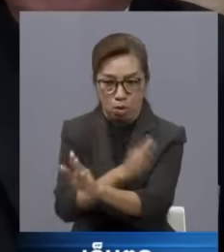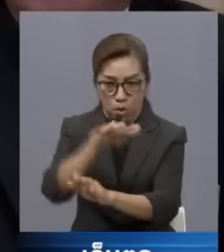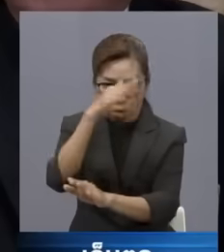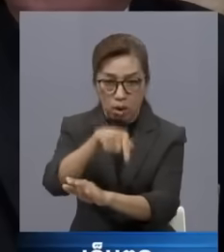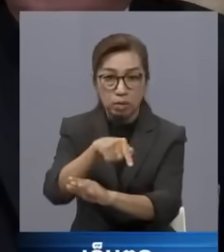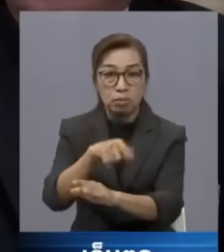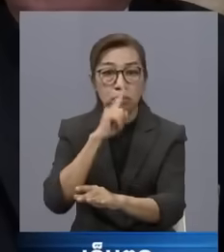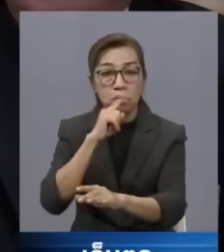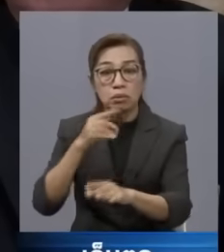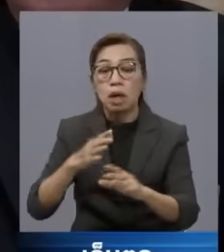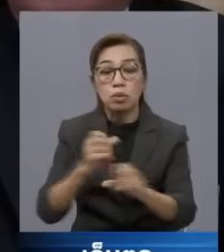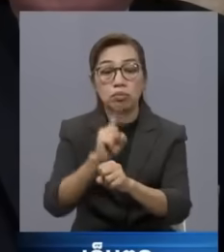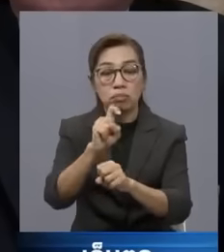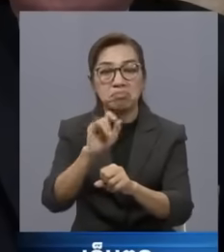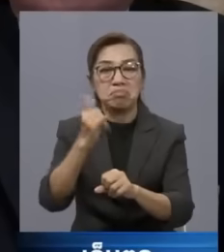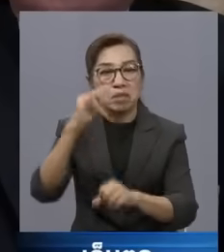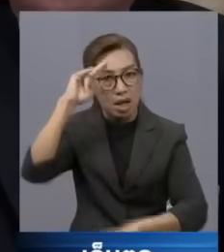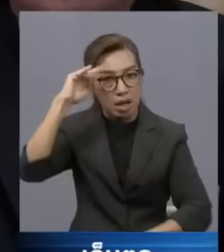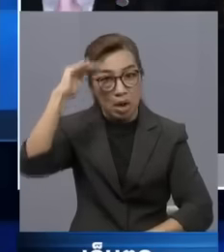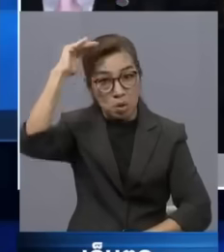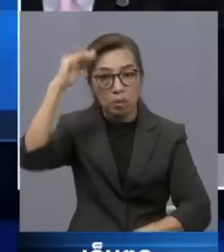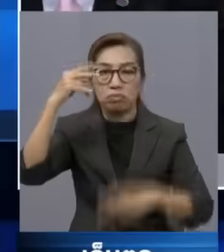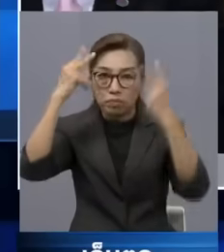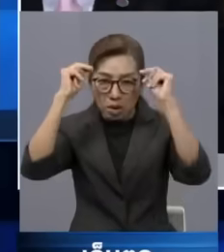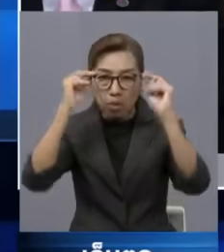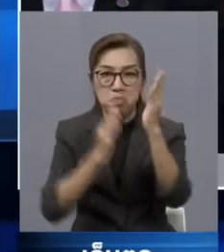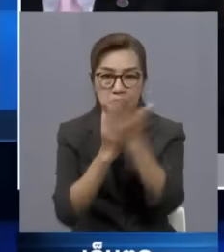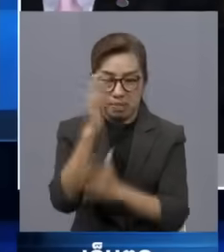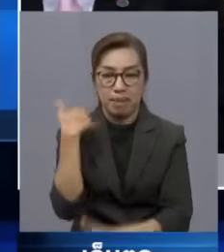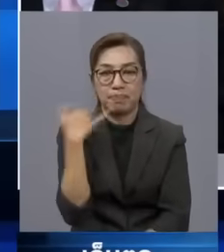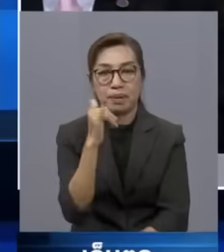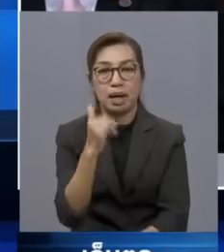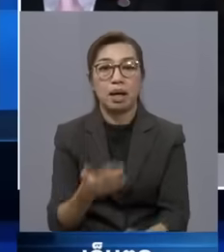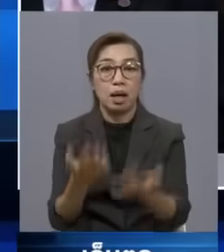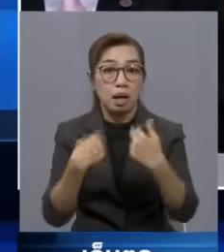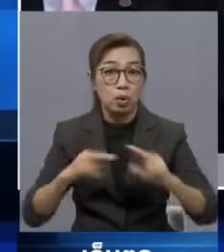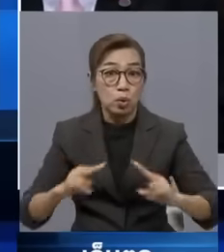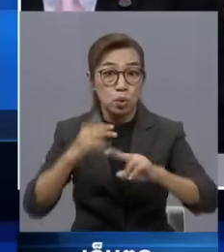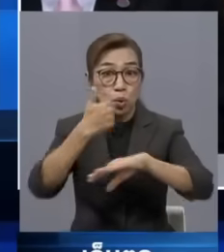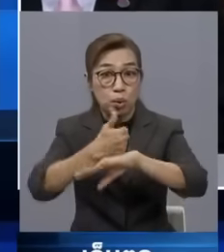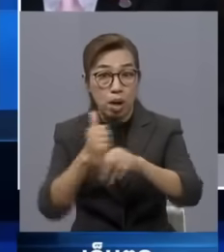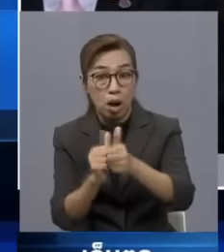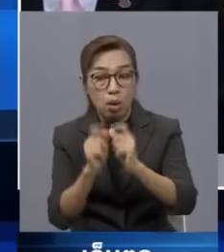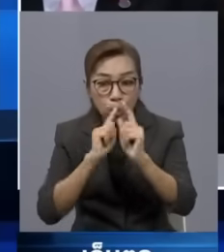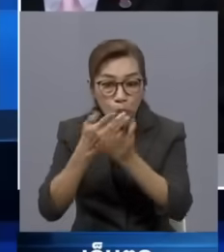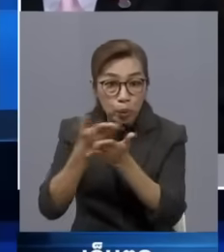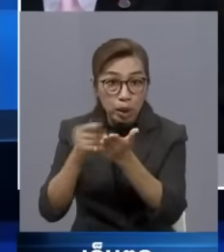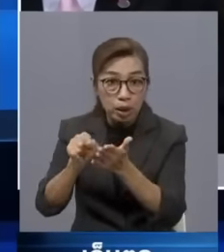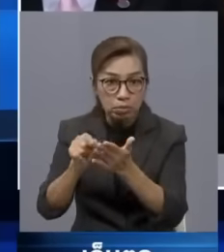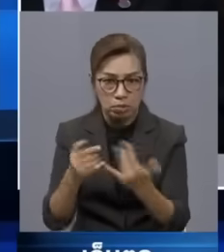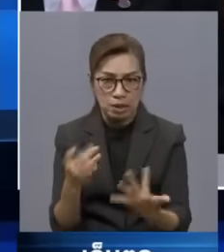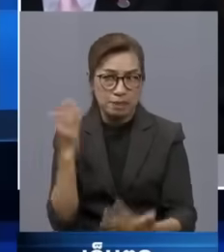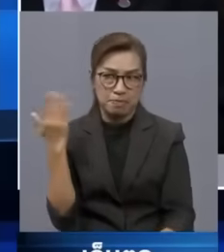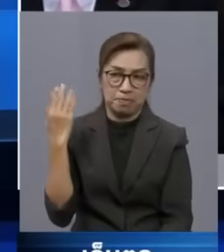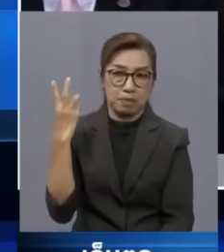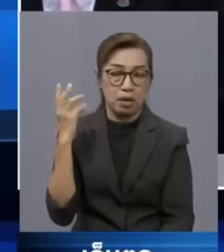เช่นนั้นแล้วคุณเศรษฐาอาจจะไม่ได้นายกก็ได้ทีนี้พอพูดถึงการต่อรองเก้าอี้รัฐมนตรีอ่ะครับเดี๋ยวจับตากันหน่อยเพราะว่ามีรายงานเข้ามา